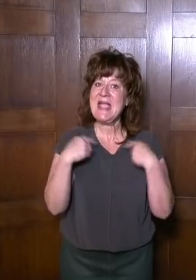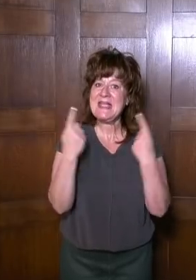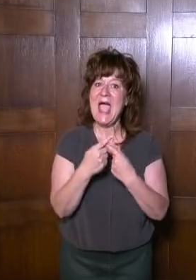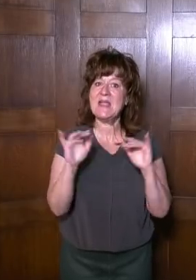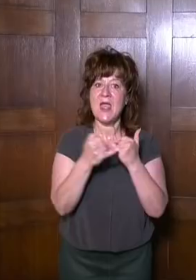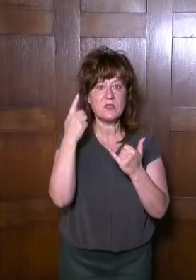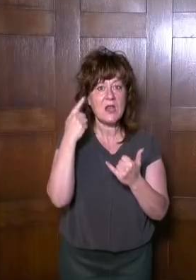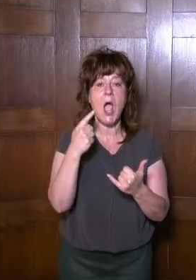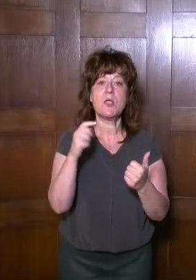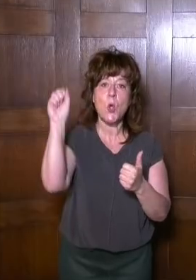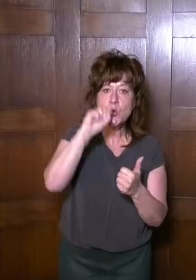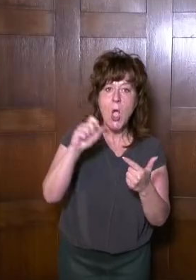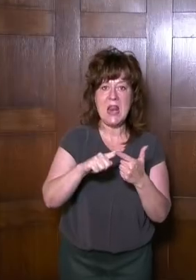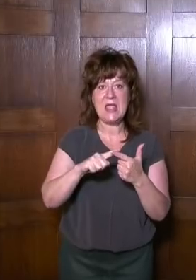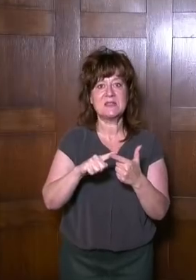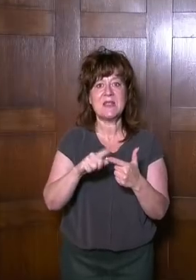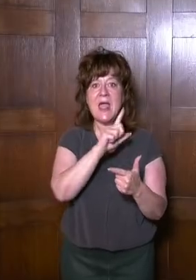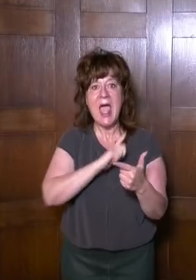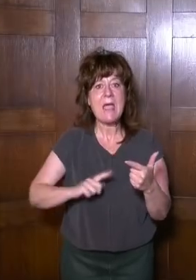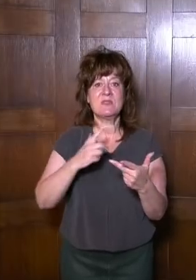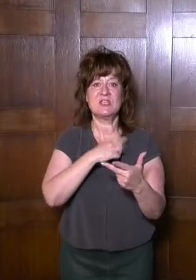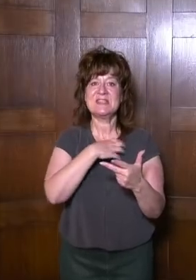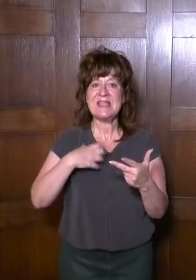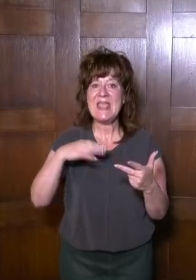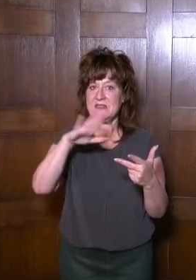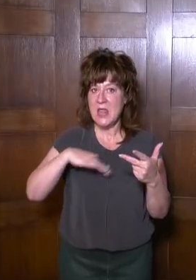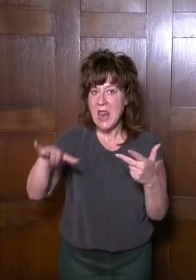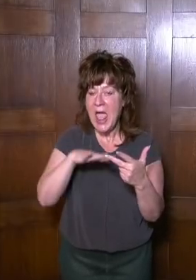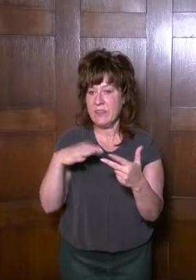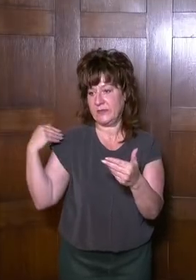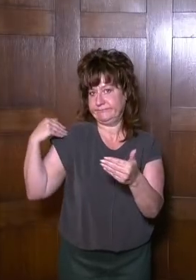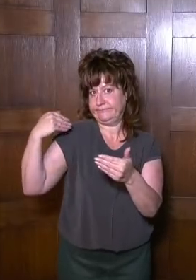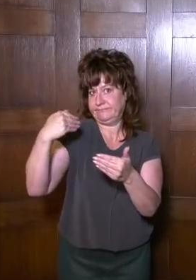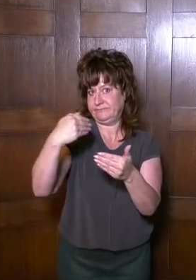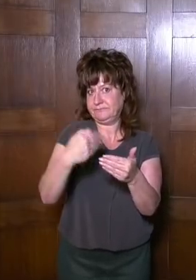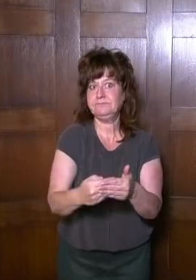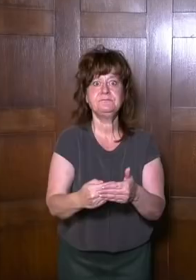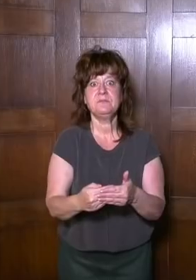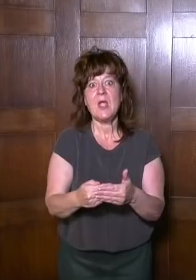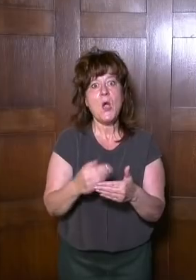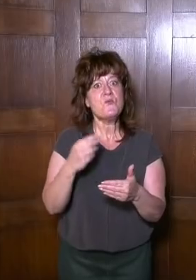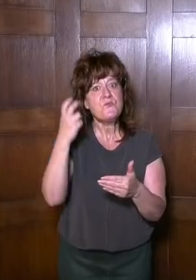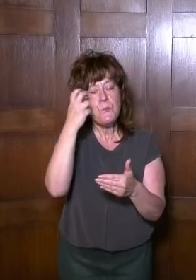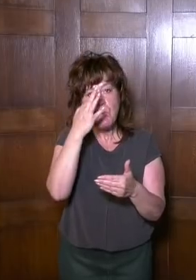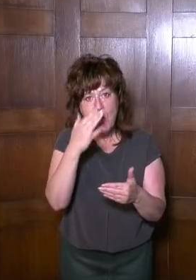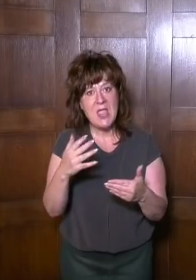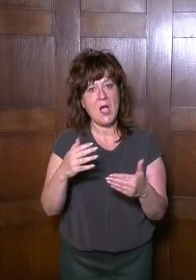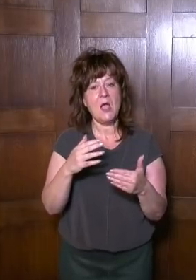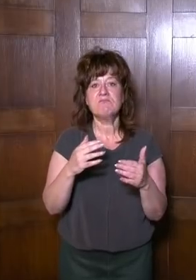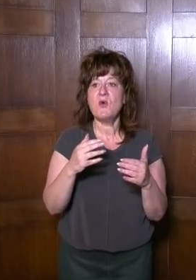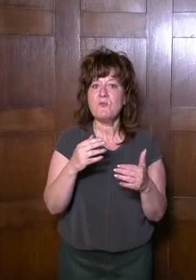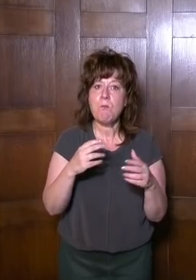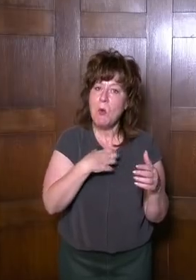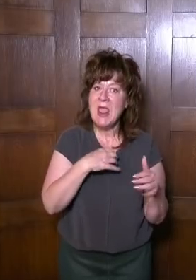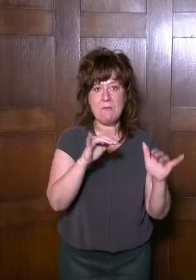Görlitz, Dresden und Leipziger Land in dieser Zeit jetzt immer wieder versucht, auf die Probleme der Eltern und